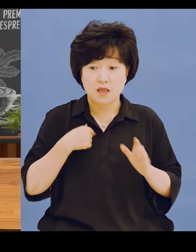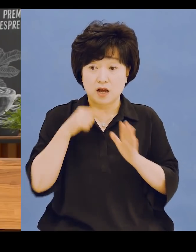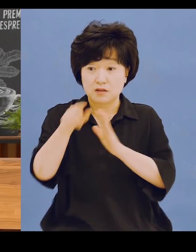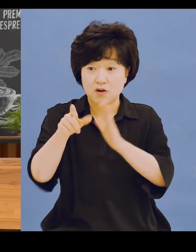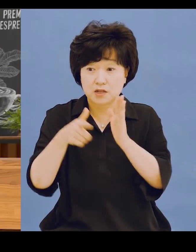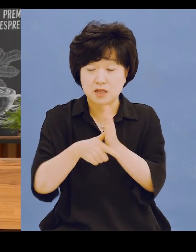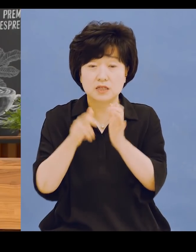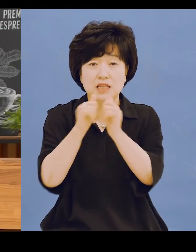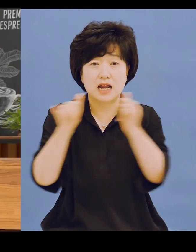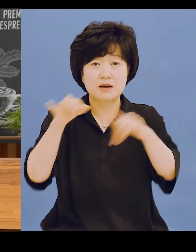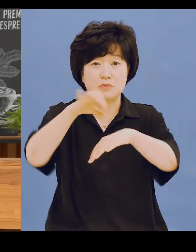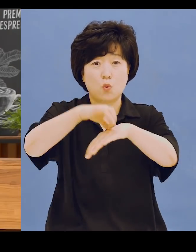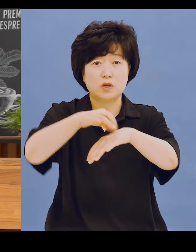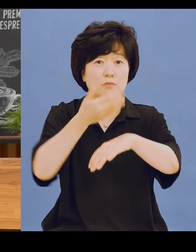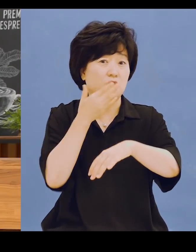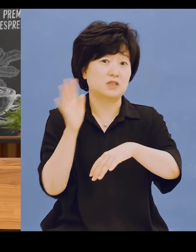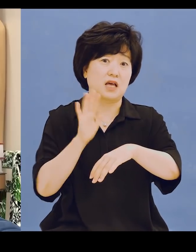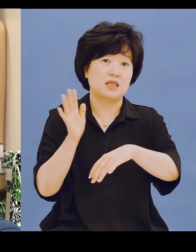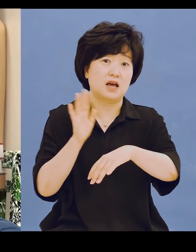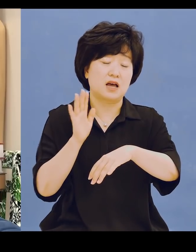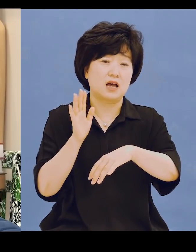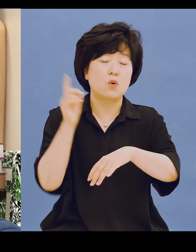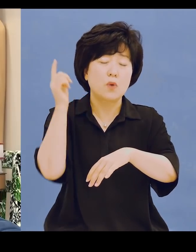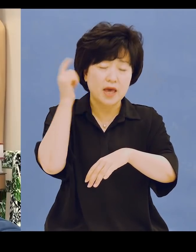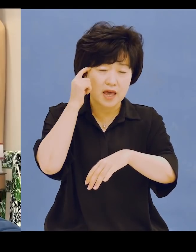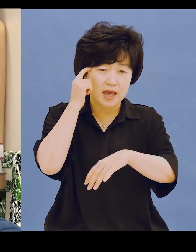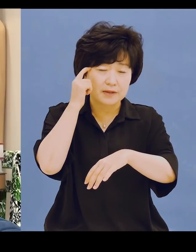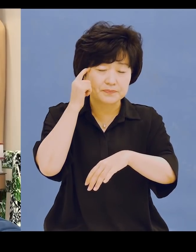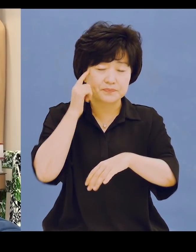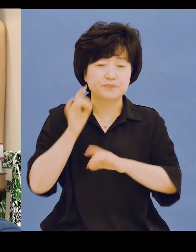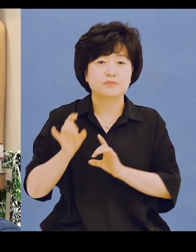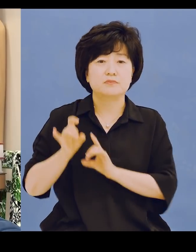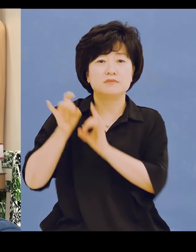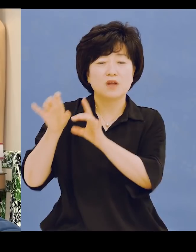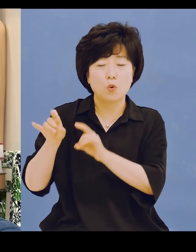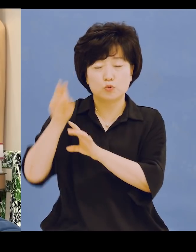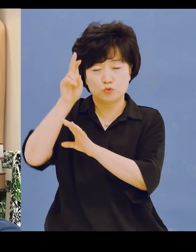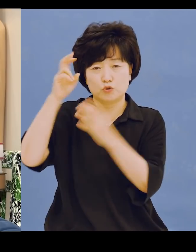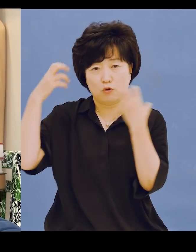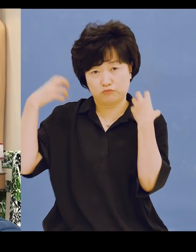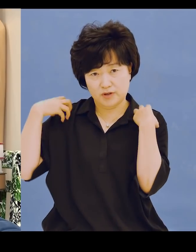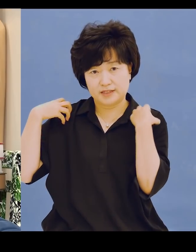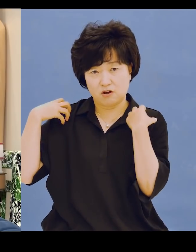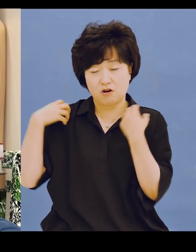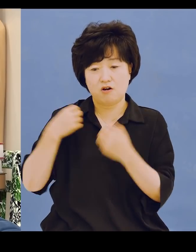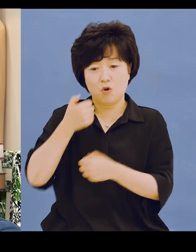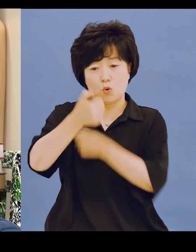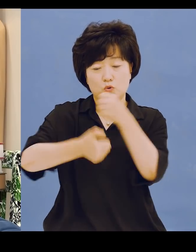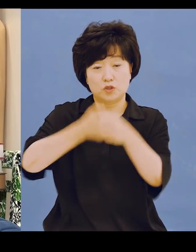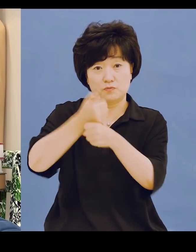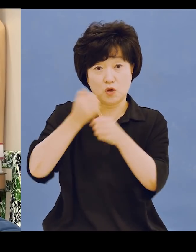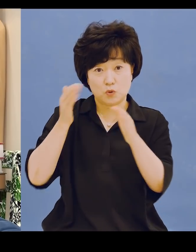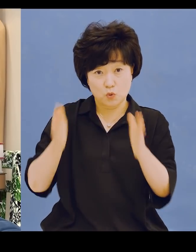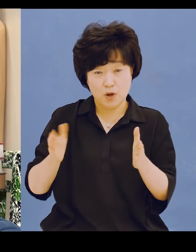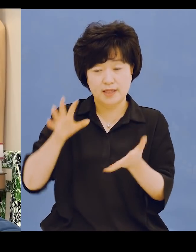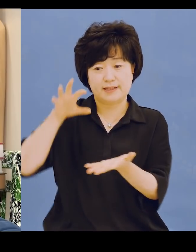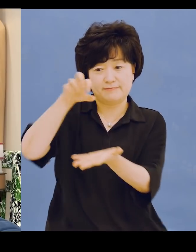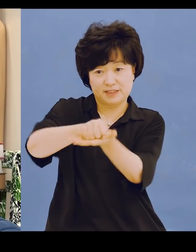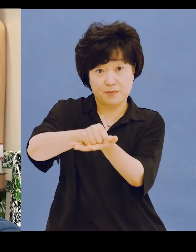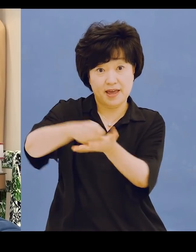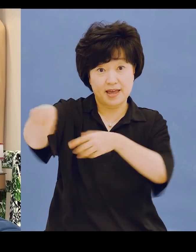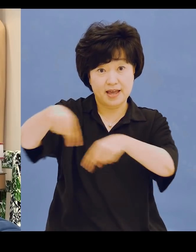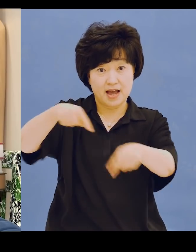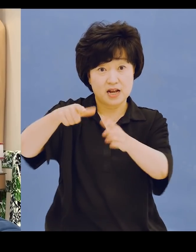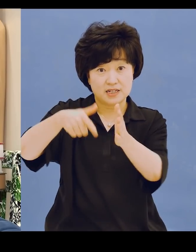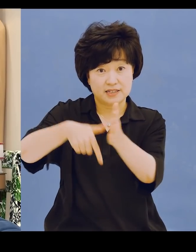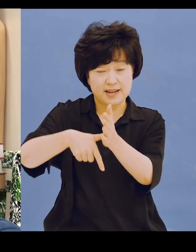않았어요. 왜냐하면 호주 정부에서 50년간 파푸아뉴기니를 지배하는 동안에